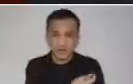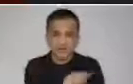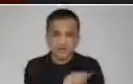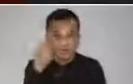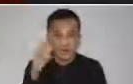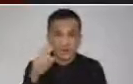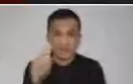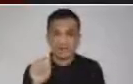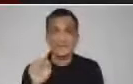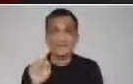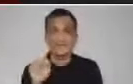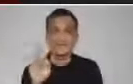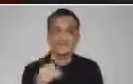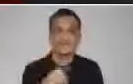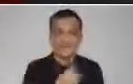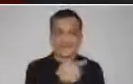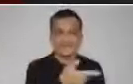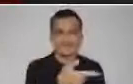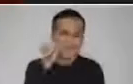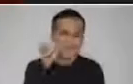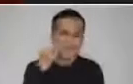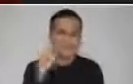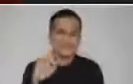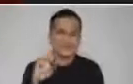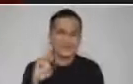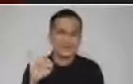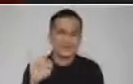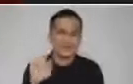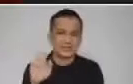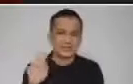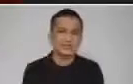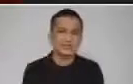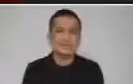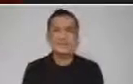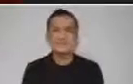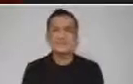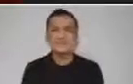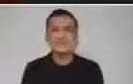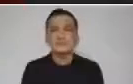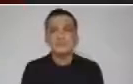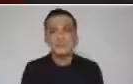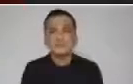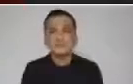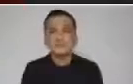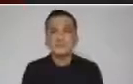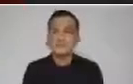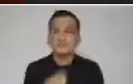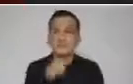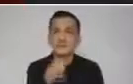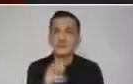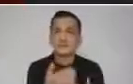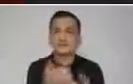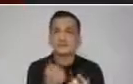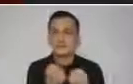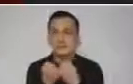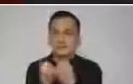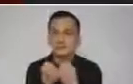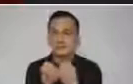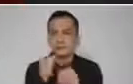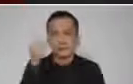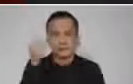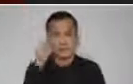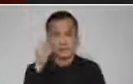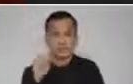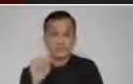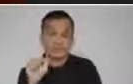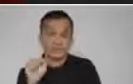na-develop. Ganun din, meron tayong local efforts sa mga veterinary companies and